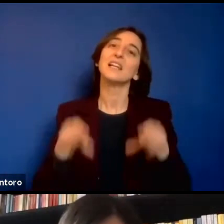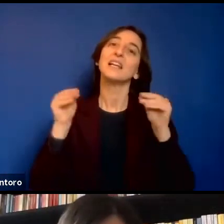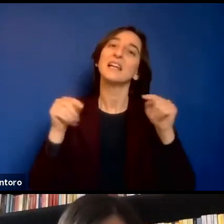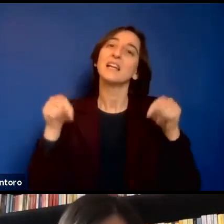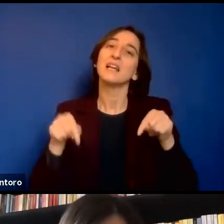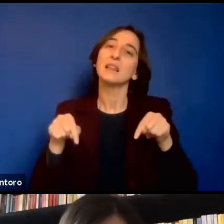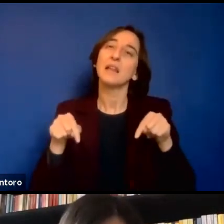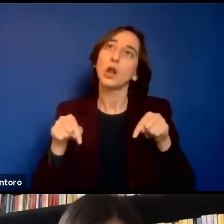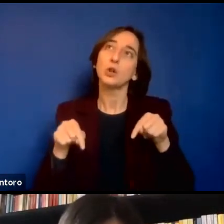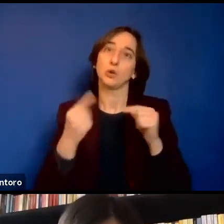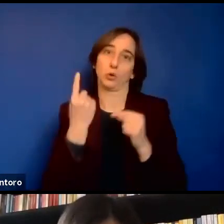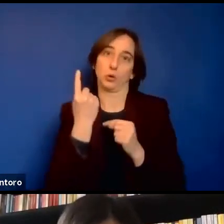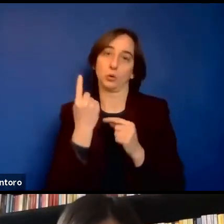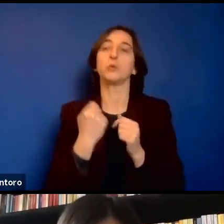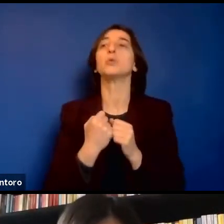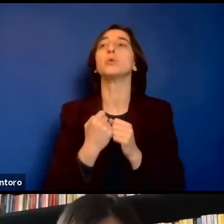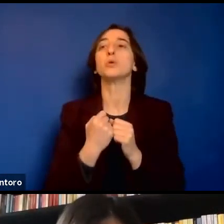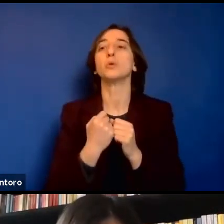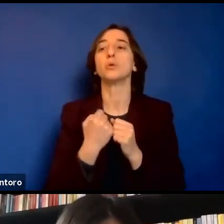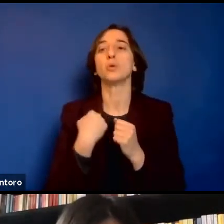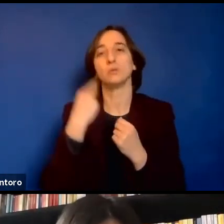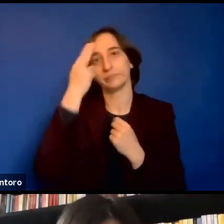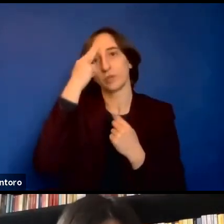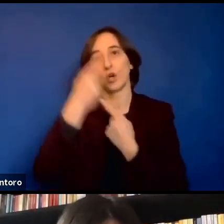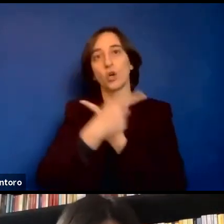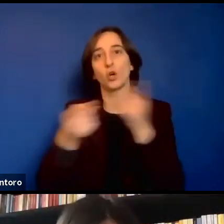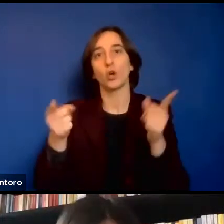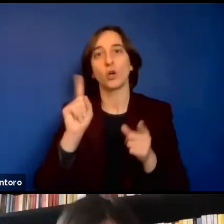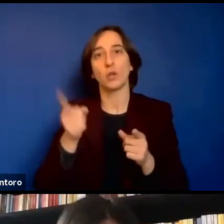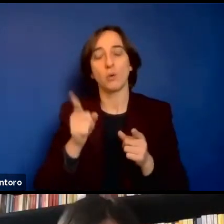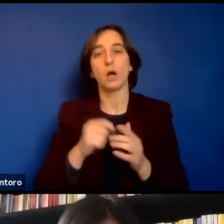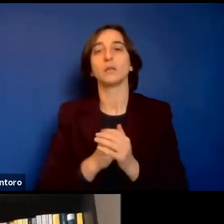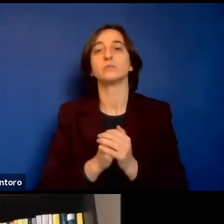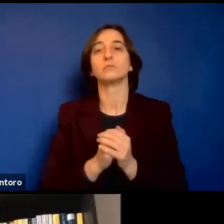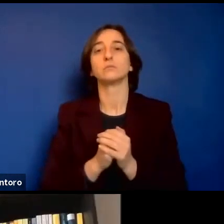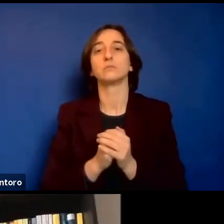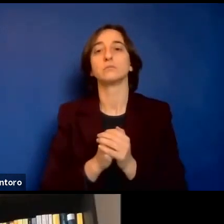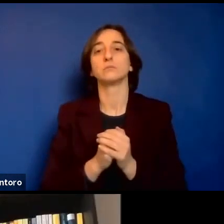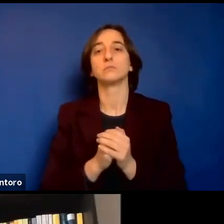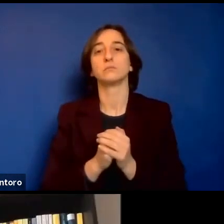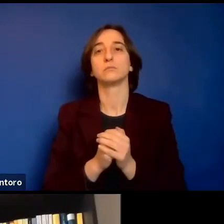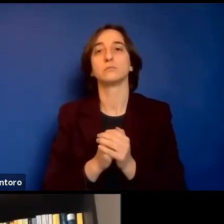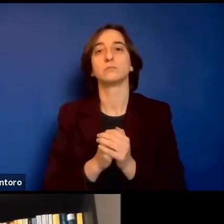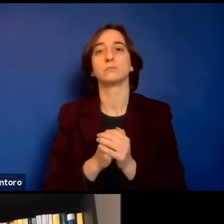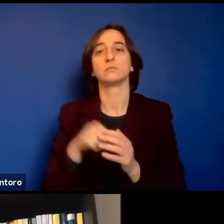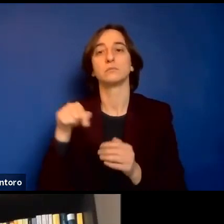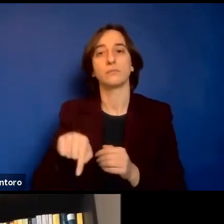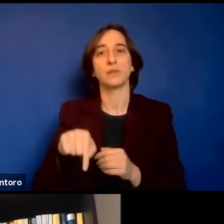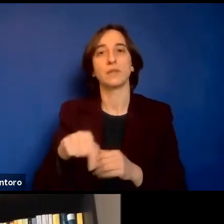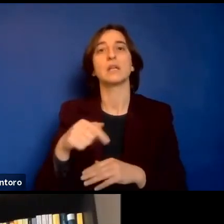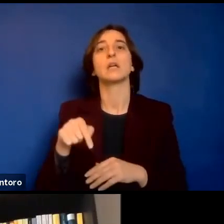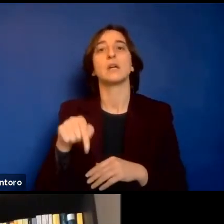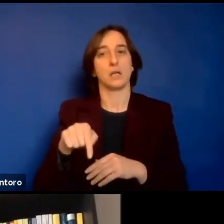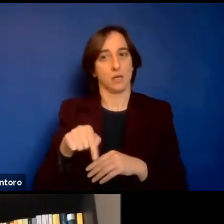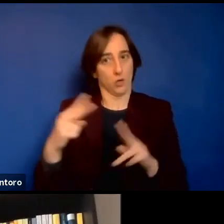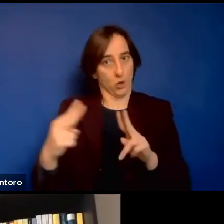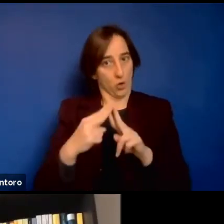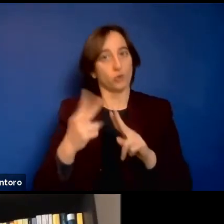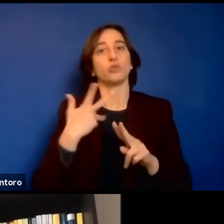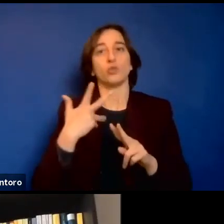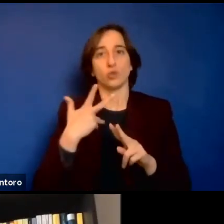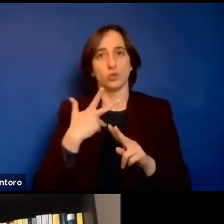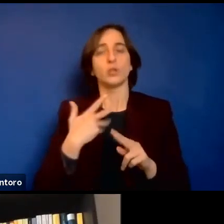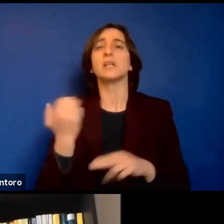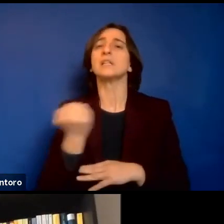volevo ricordare che questo incontro mette a disposizione il servizio di sottotitolazione in